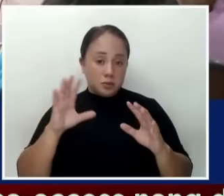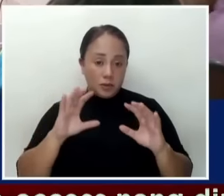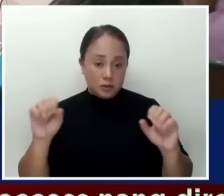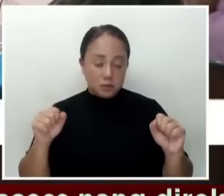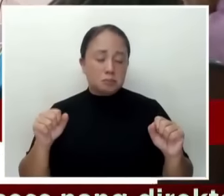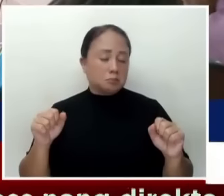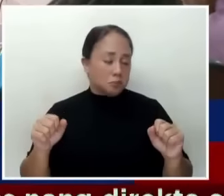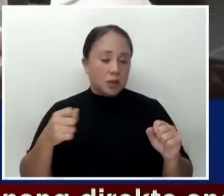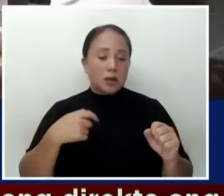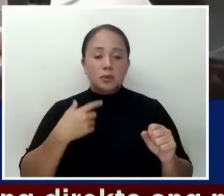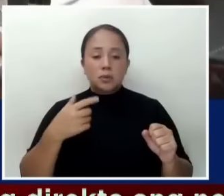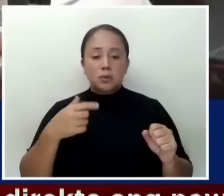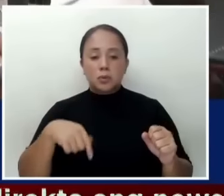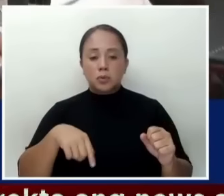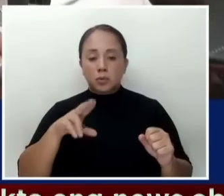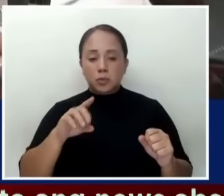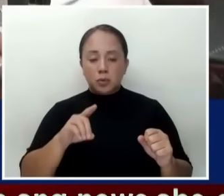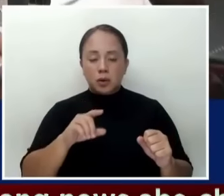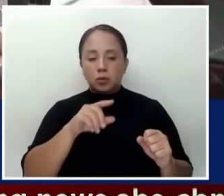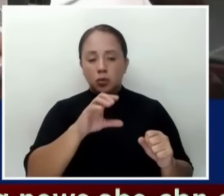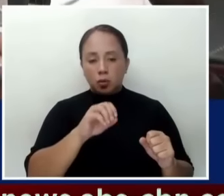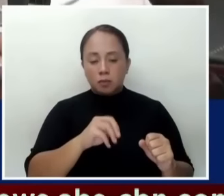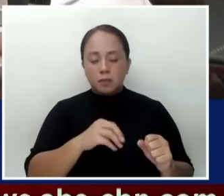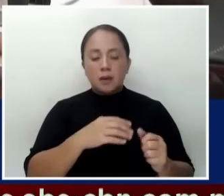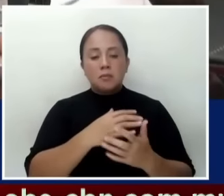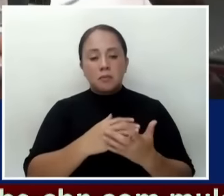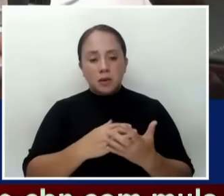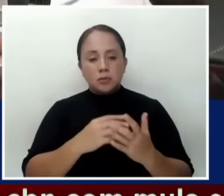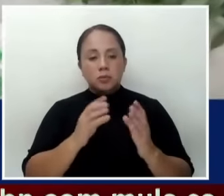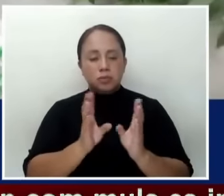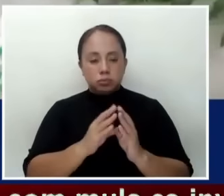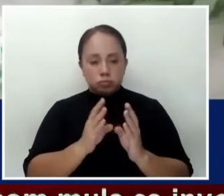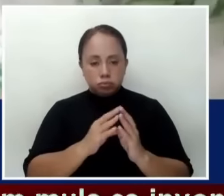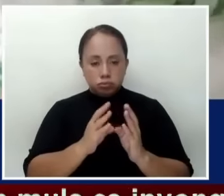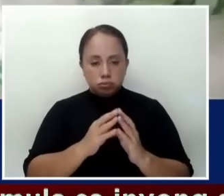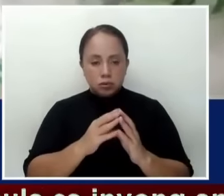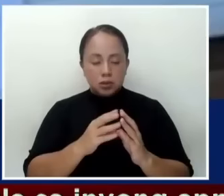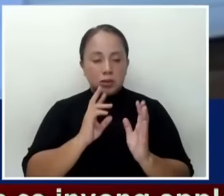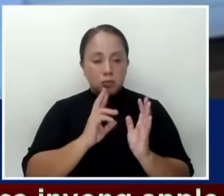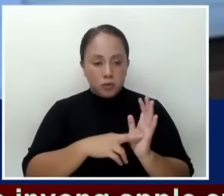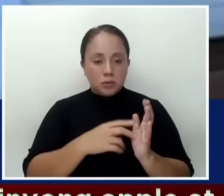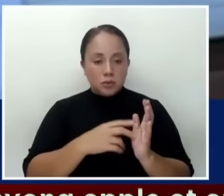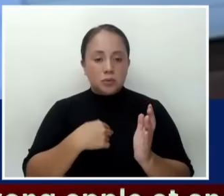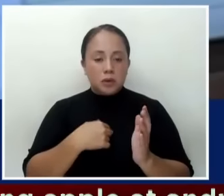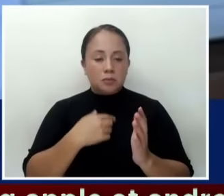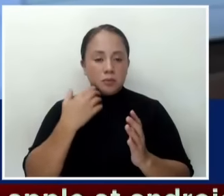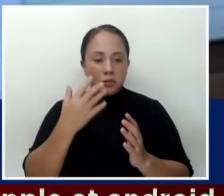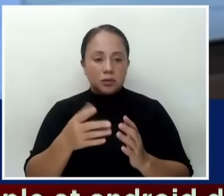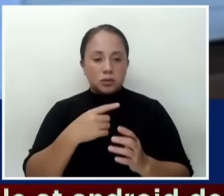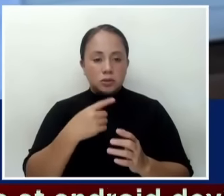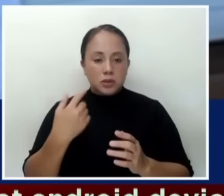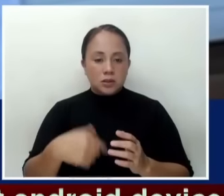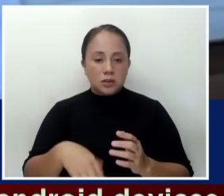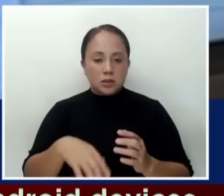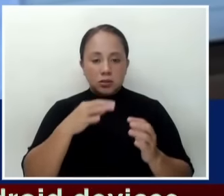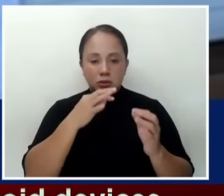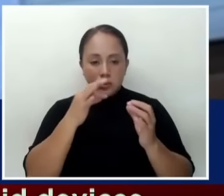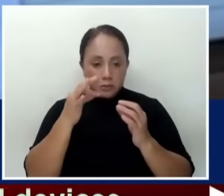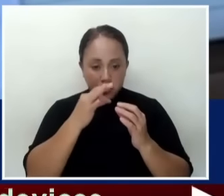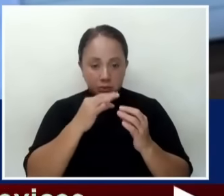House Squad.com, handa na silang maglabas ng partial committee report sa mga natalakay nila, gaya ng pagkamatay ng mga Chinese drug convicts noong